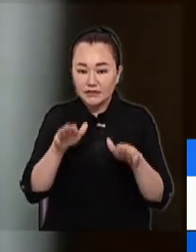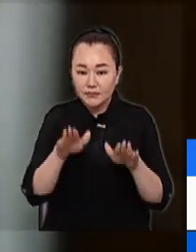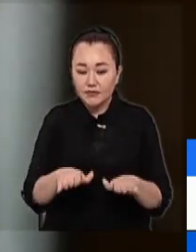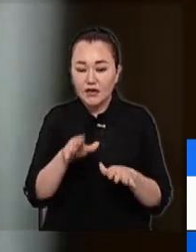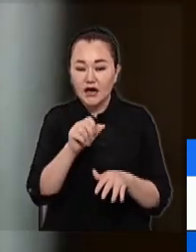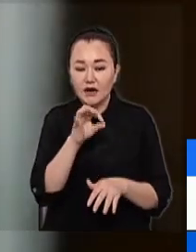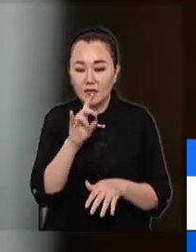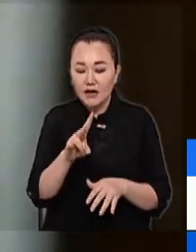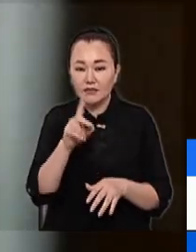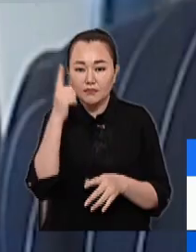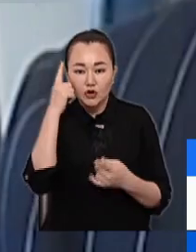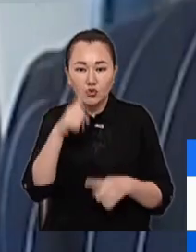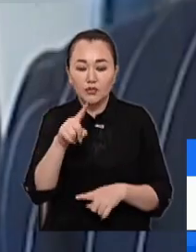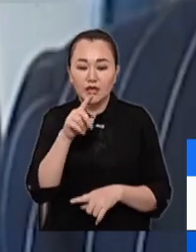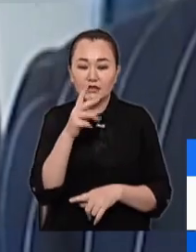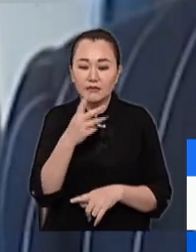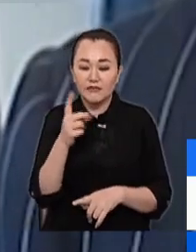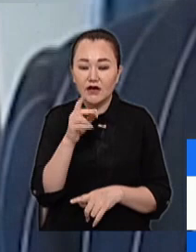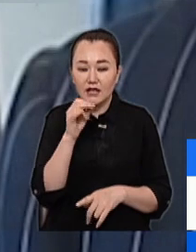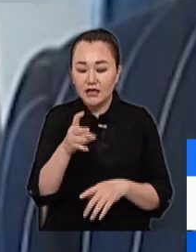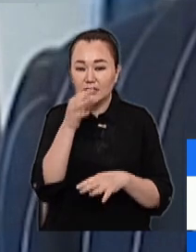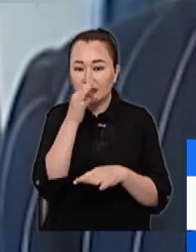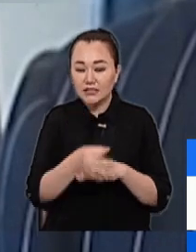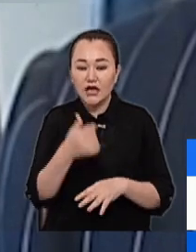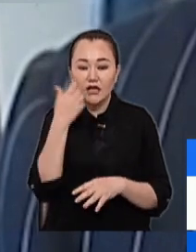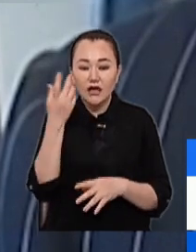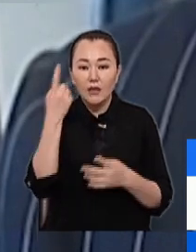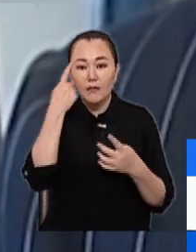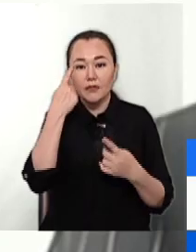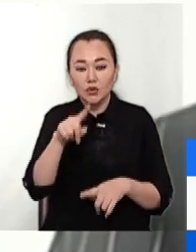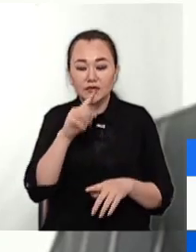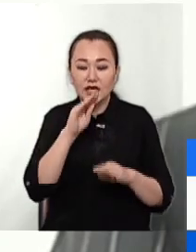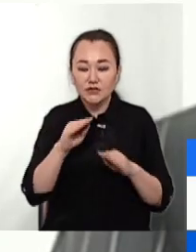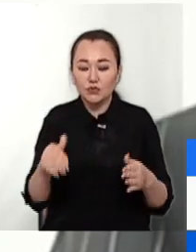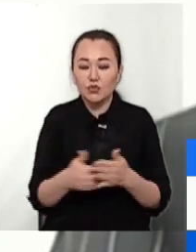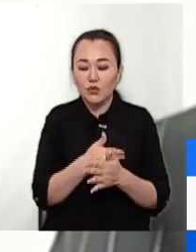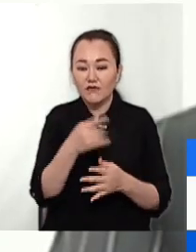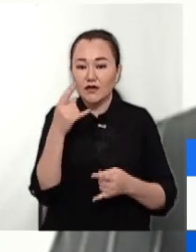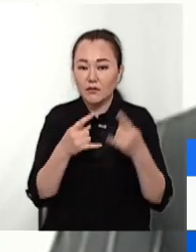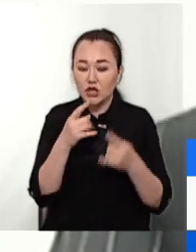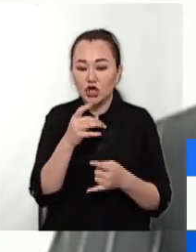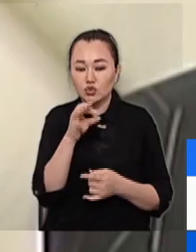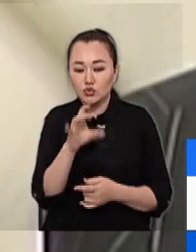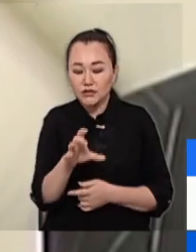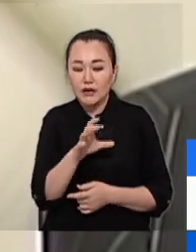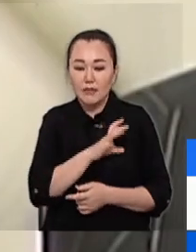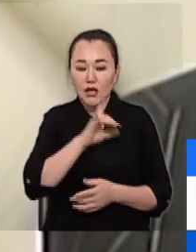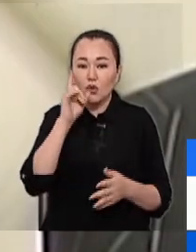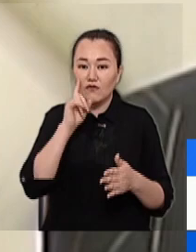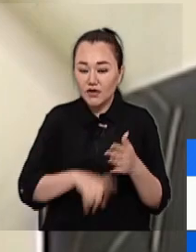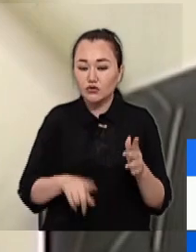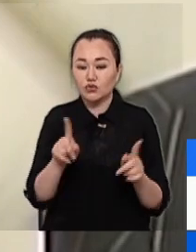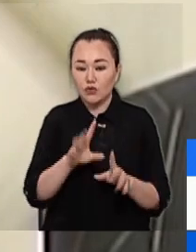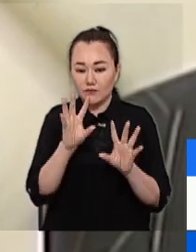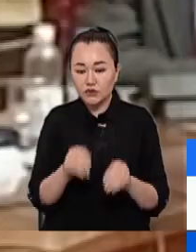Арманжан Байтасов, основатель 31-го канала, отмечает, когда пришла идея создать новый медиаресурс, была уверенность в том,